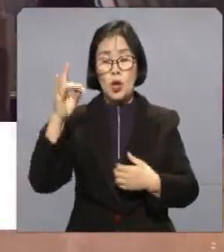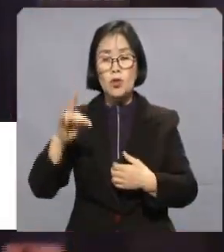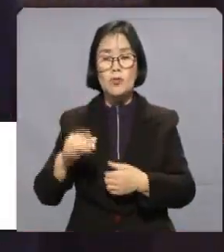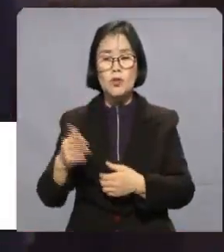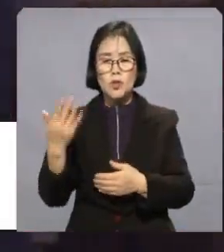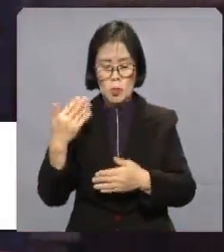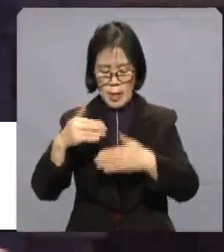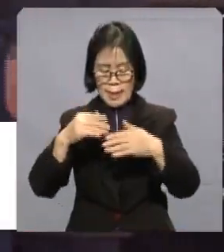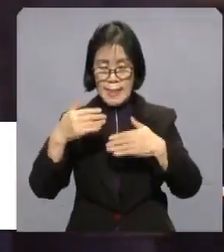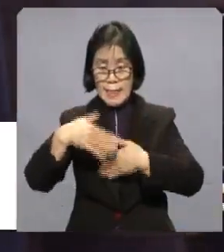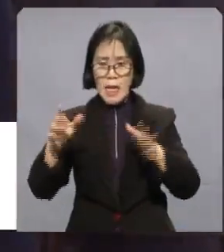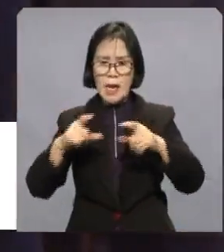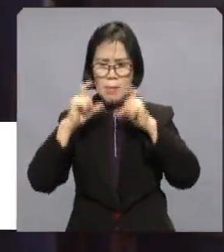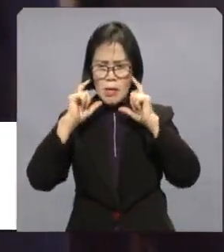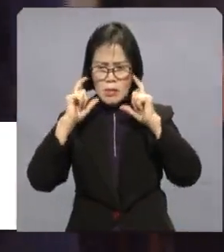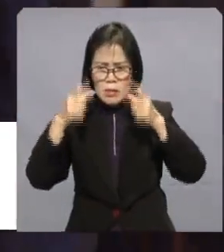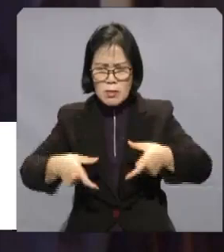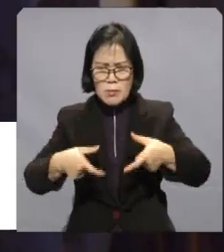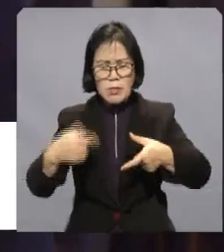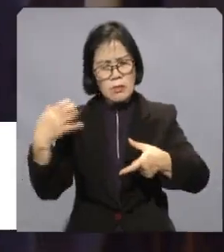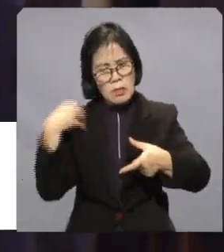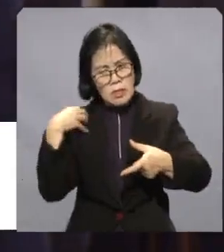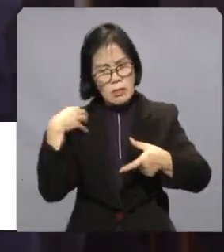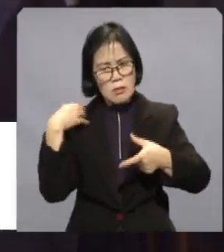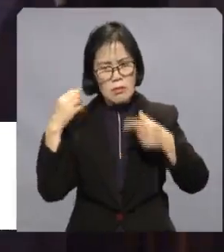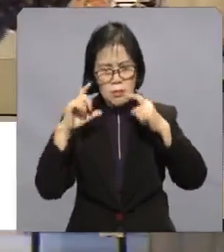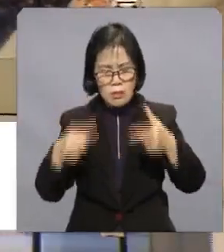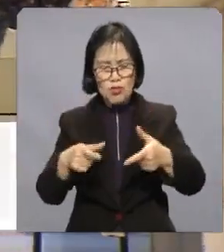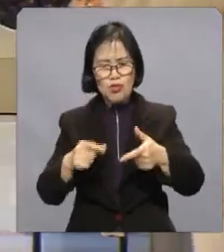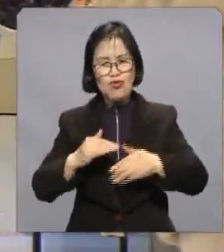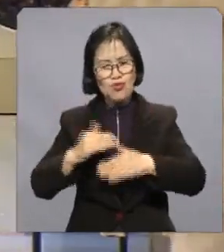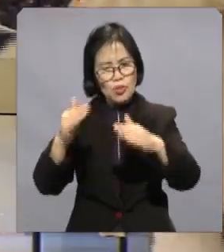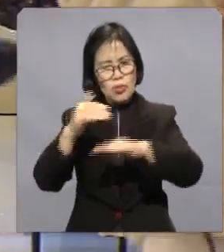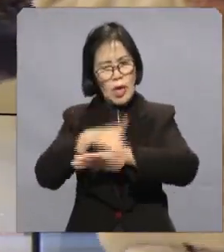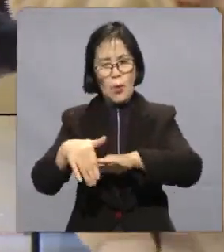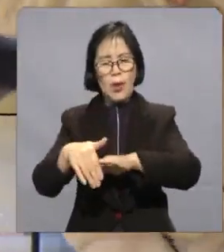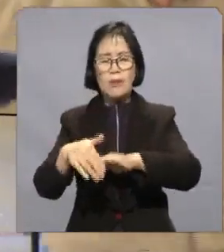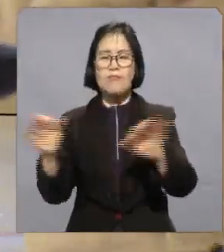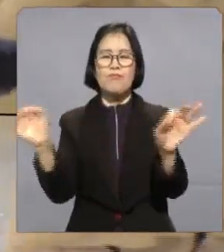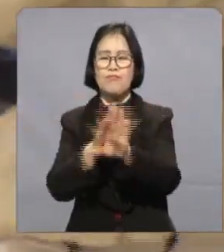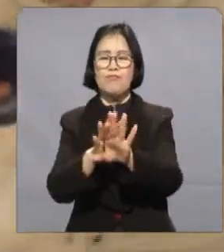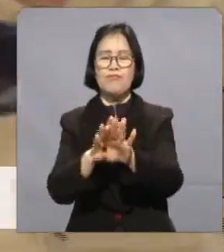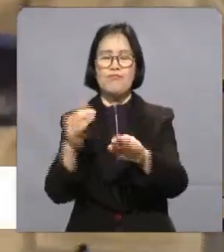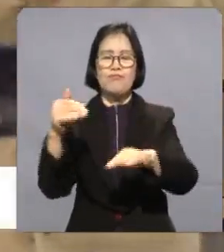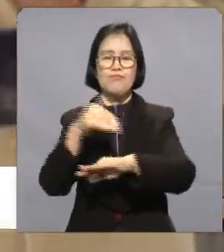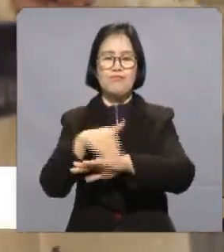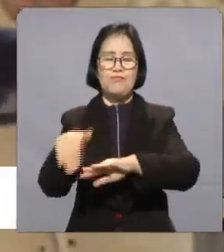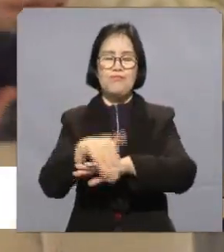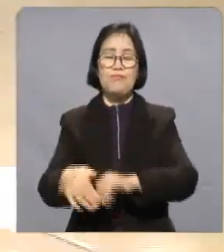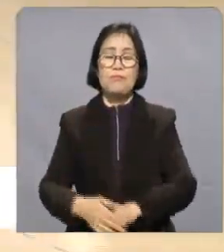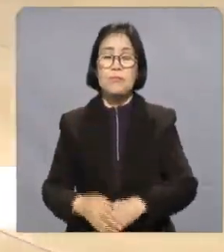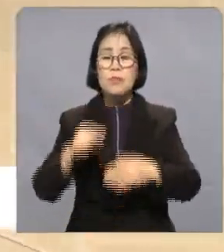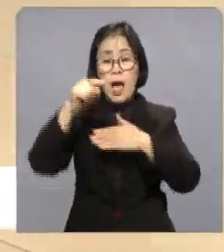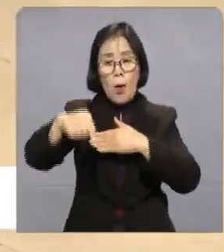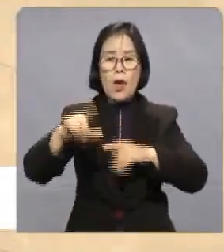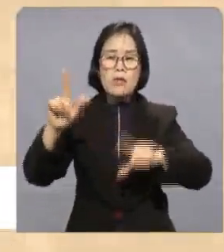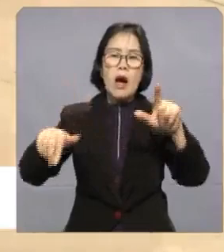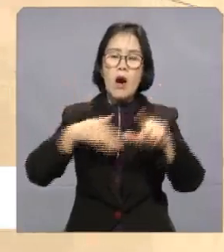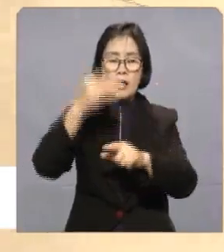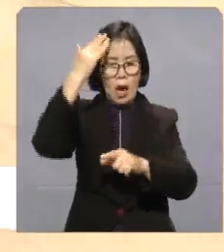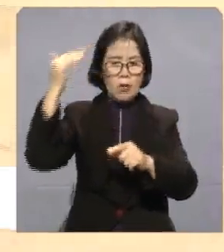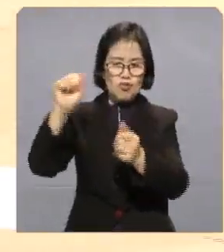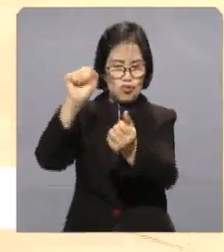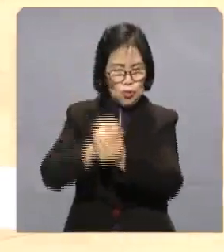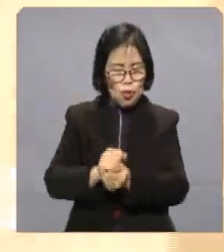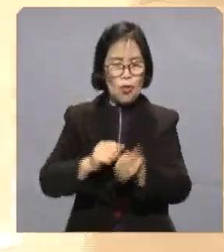조만간 실내 마스크 의무 해제를 추진한다는 계획도 수정했습니다. 대외적인 상황이 국내 전파로 이어질